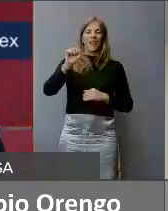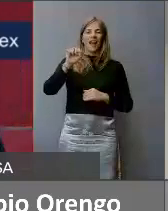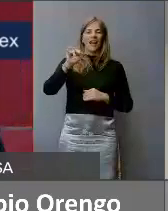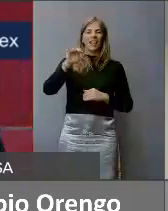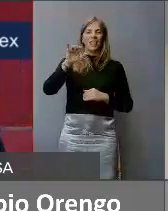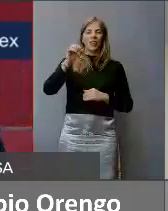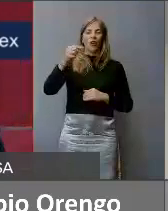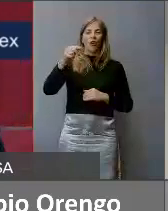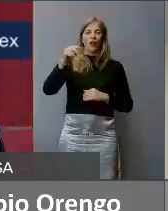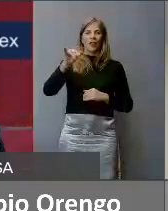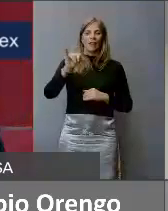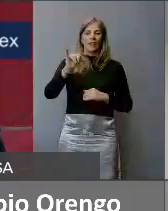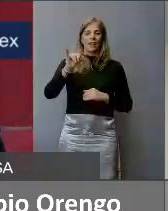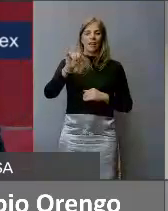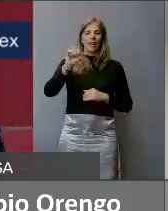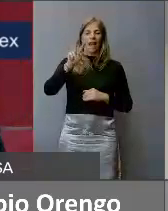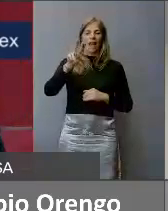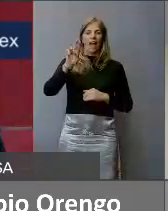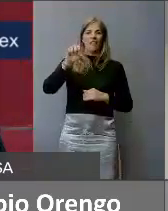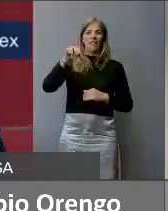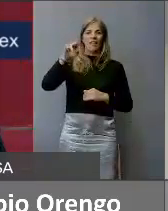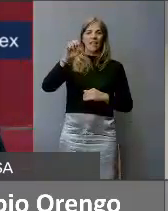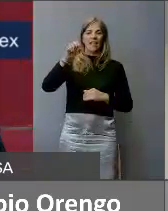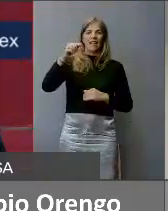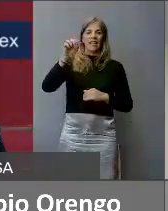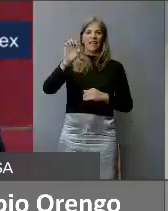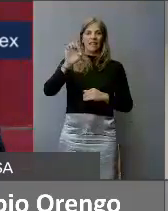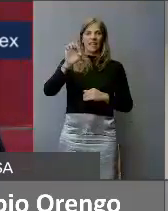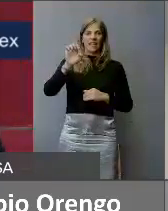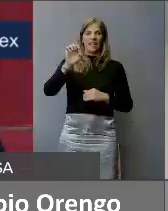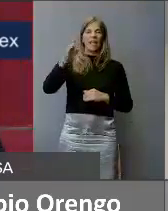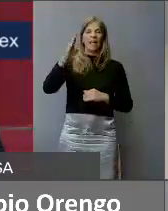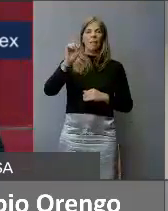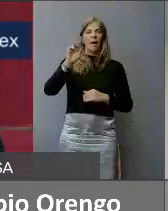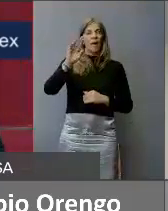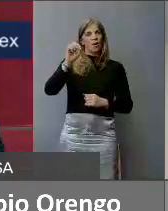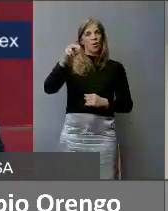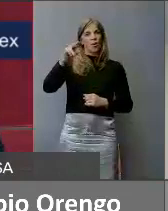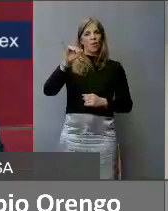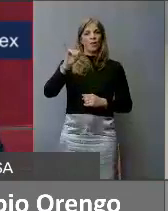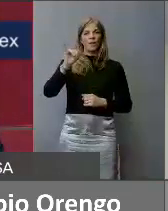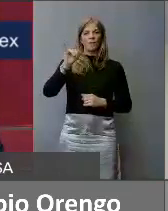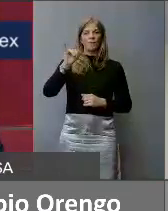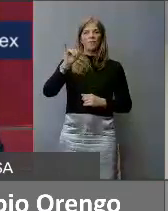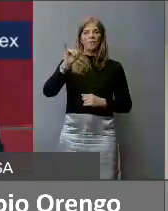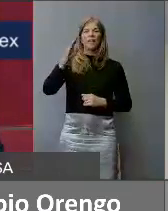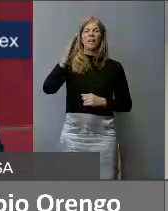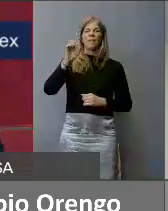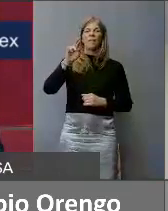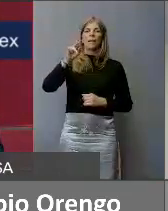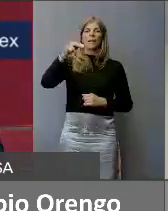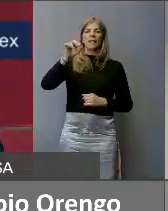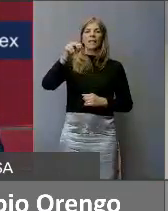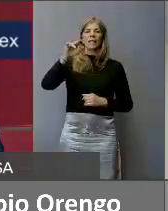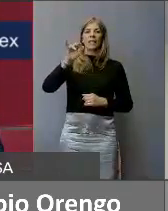occhi avvenente con i bernini